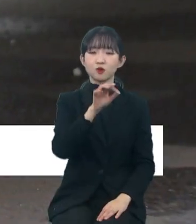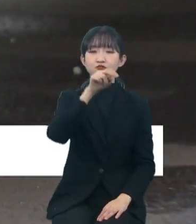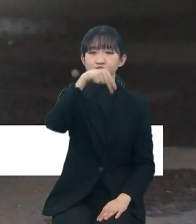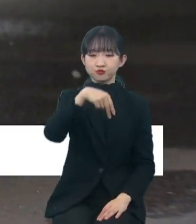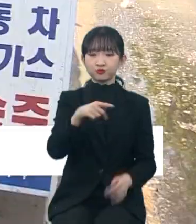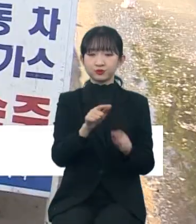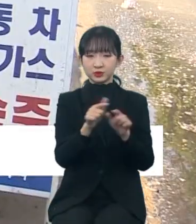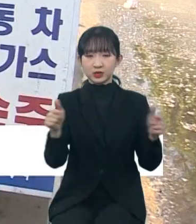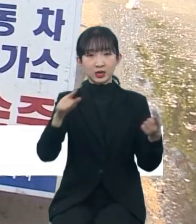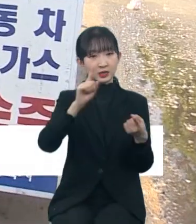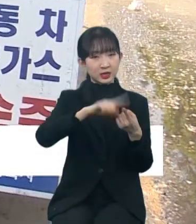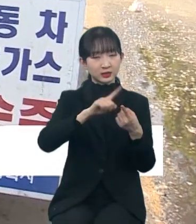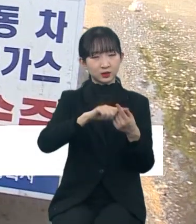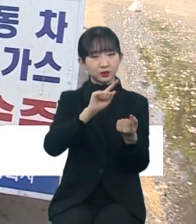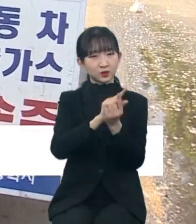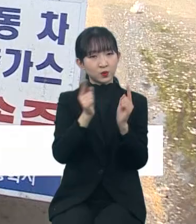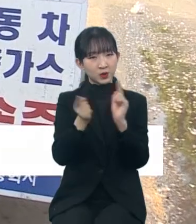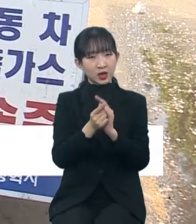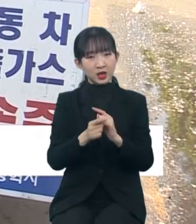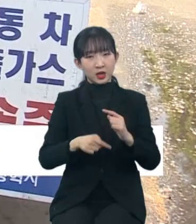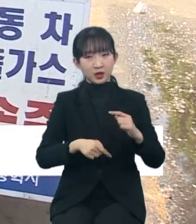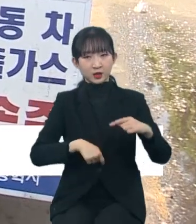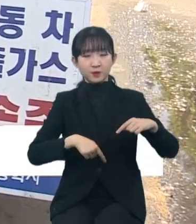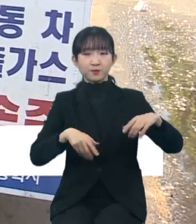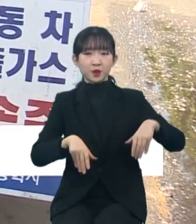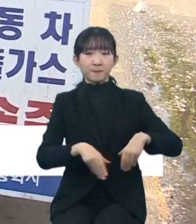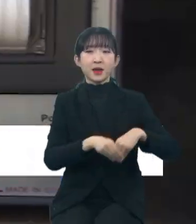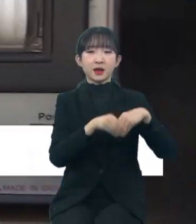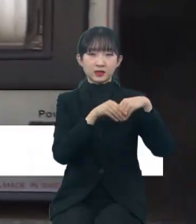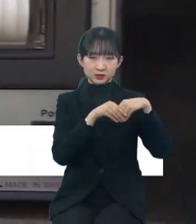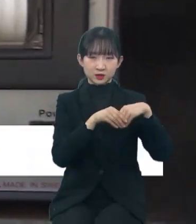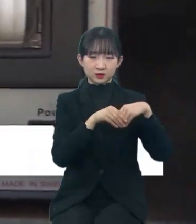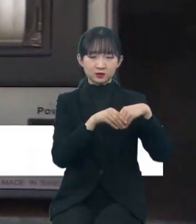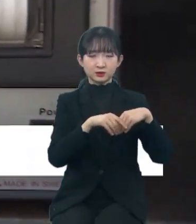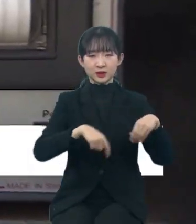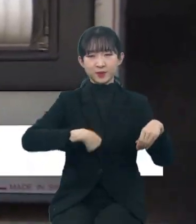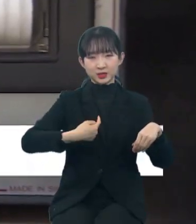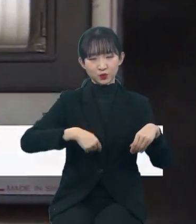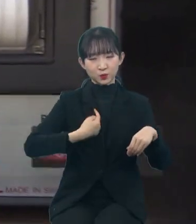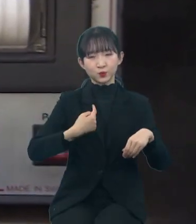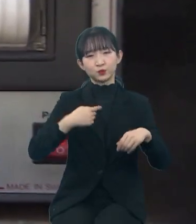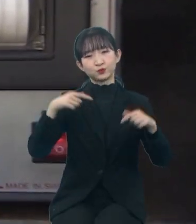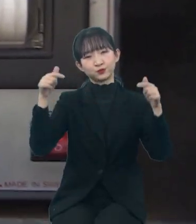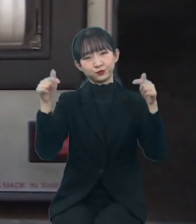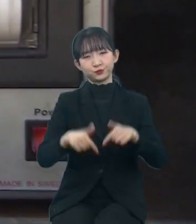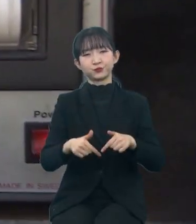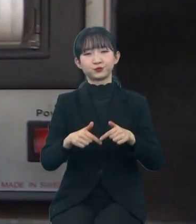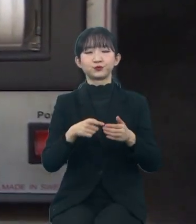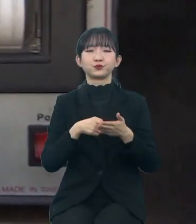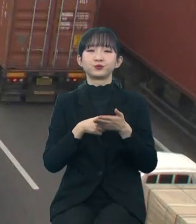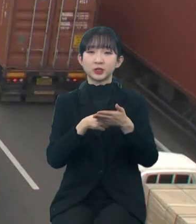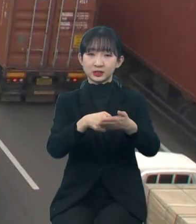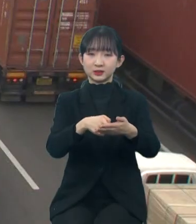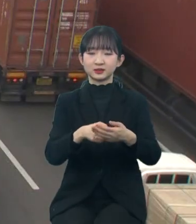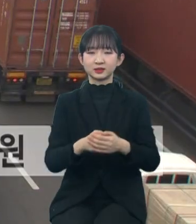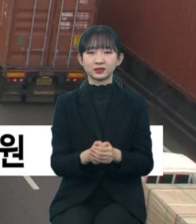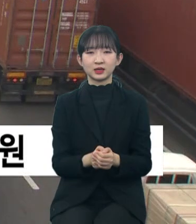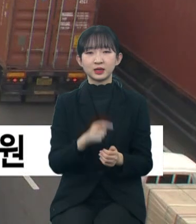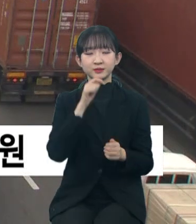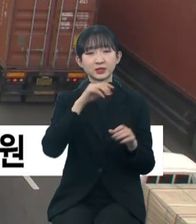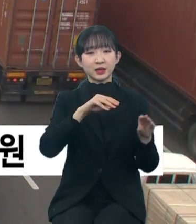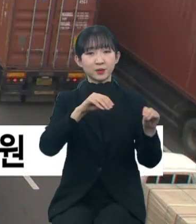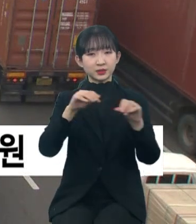협의회를 운영해 자발적 대기오염 물질 감축 유도로 대기질 개선을 추진합니다. 또 미세먼지